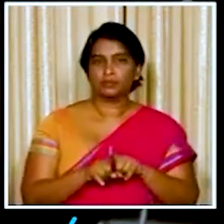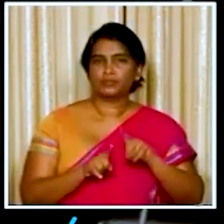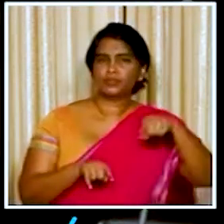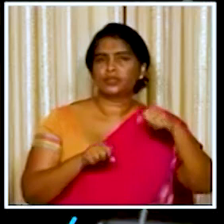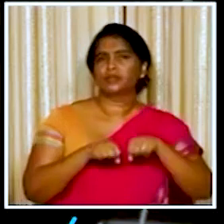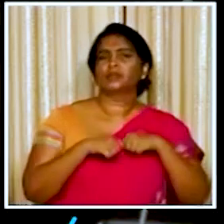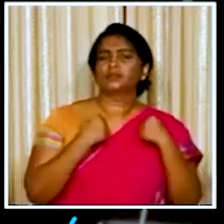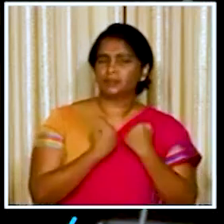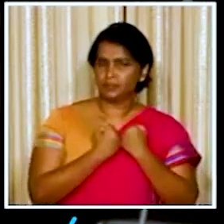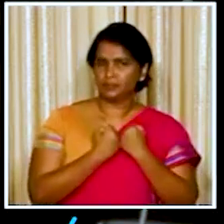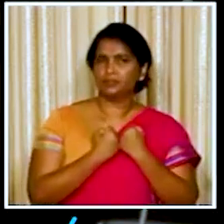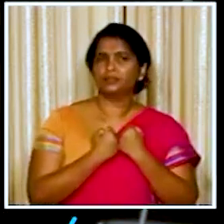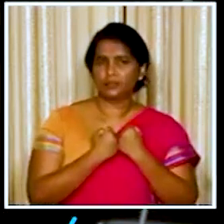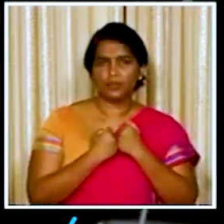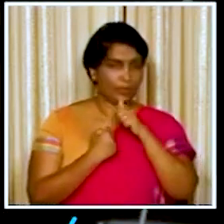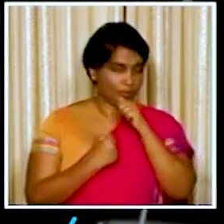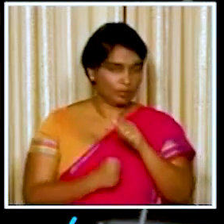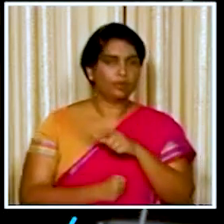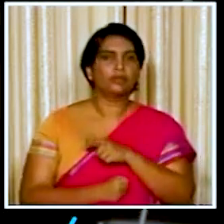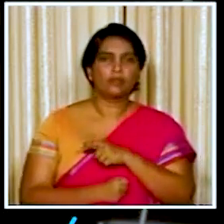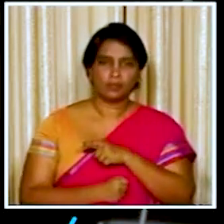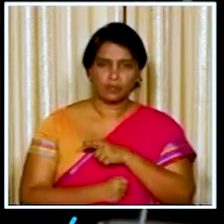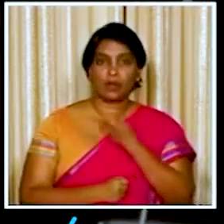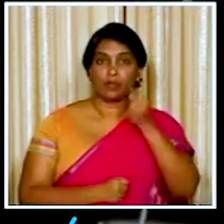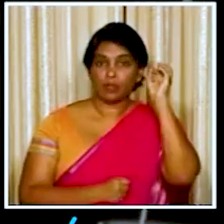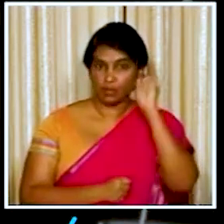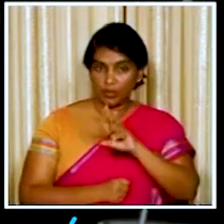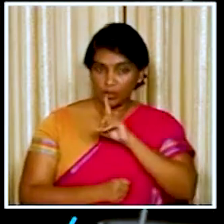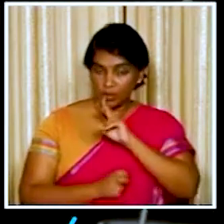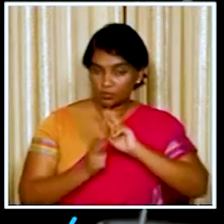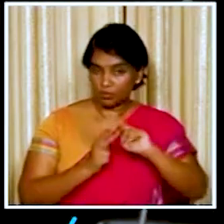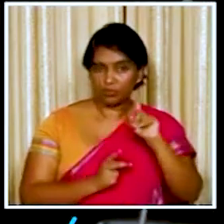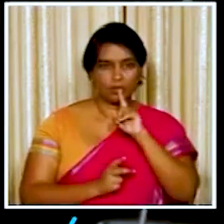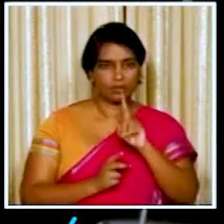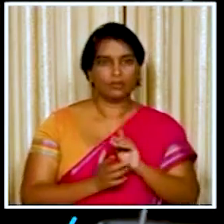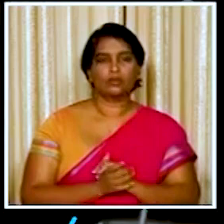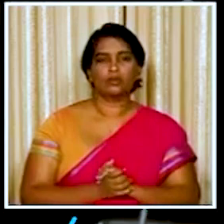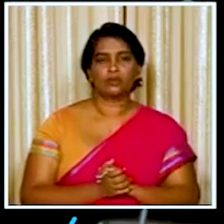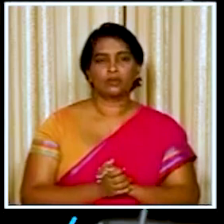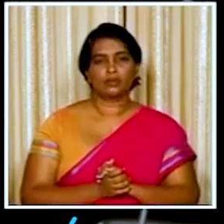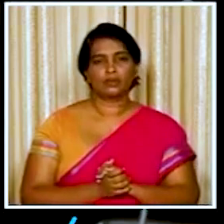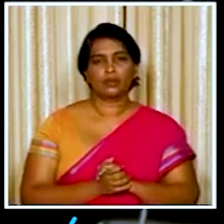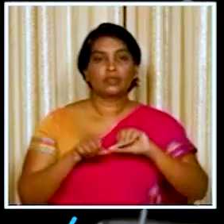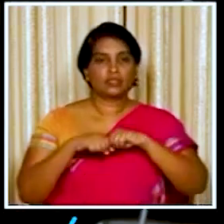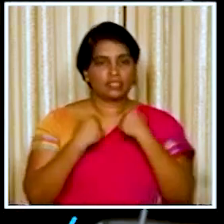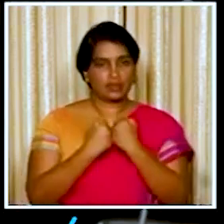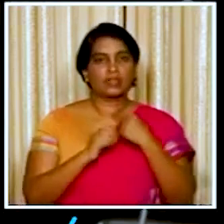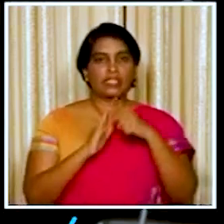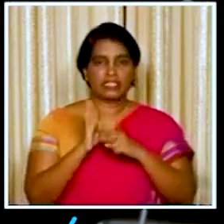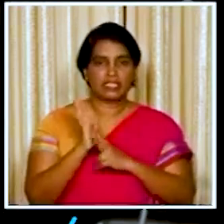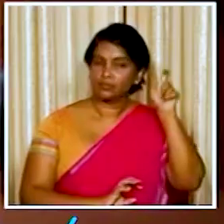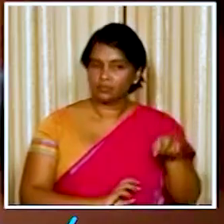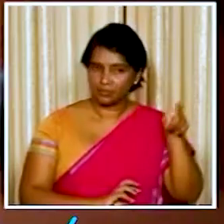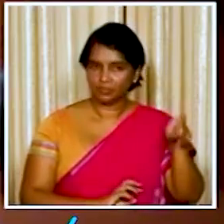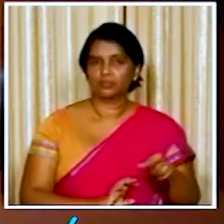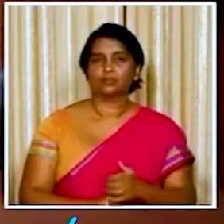සංවිධානය පැහැදිලි වශයෙන්ම මේ වෙලාවේ සල්ලි එවන්න එපා කියන එක පැහැදිලි කරා. ඒ සංවිධාන දෙකම ජනතා විමුක්ති පෙරමුණ සම්බන්ධ